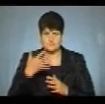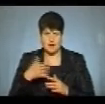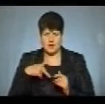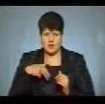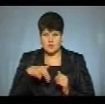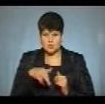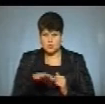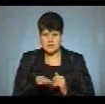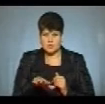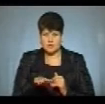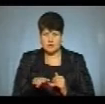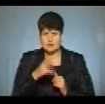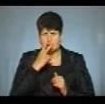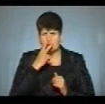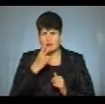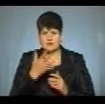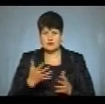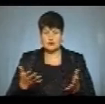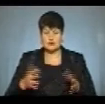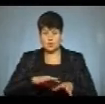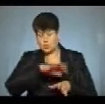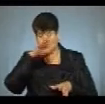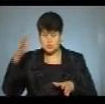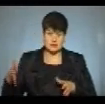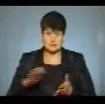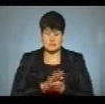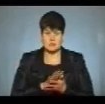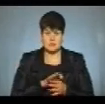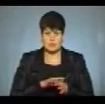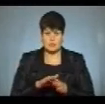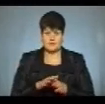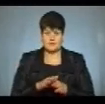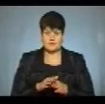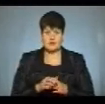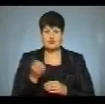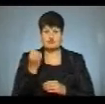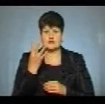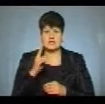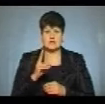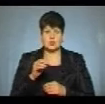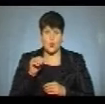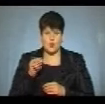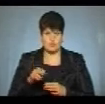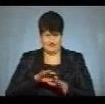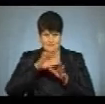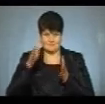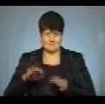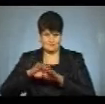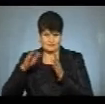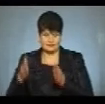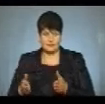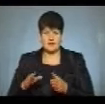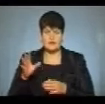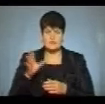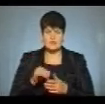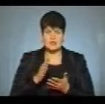на територію, приходить, десь мать моя родна, та ту купу шміті. Та 14 куп є, та тебе 14, та не ще, що він